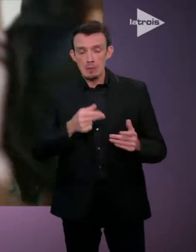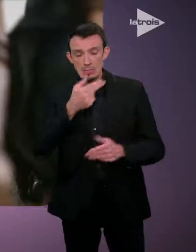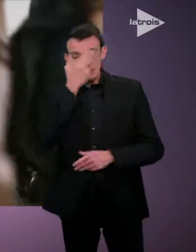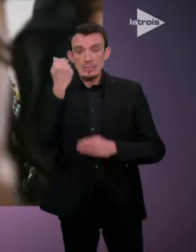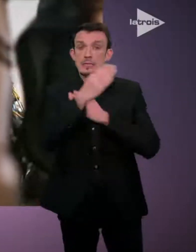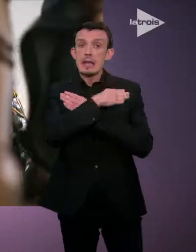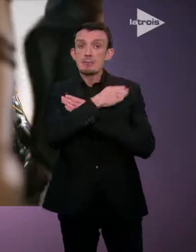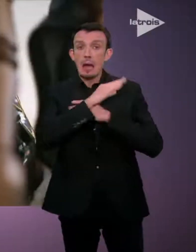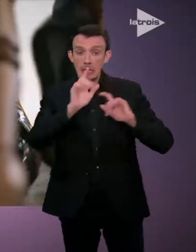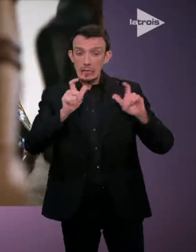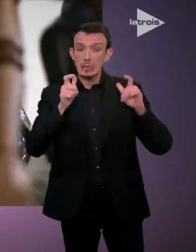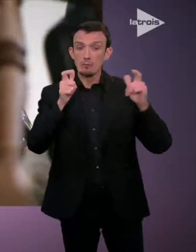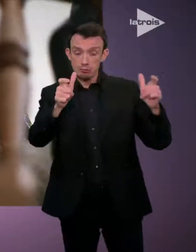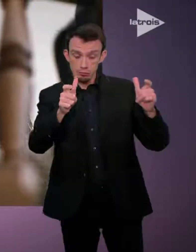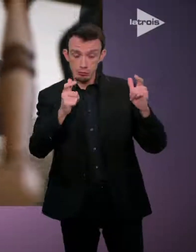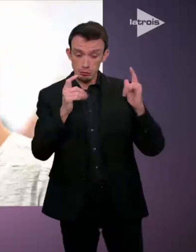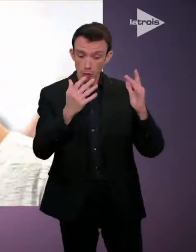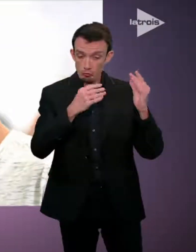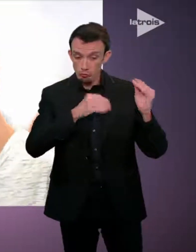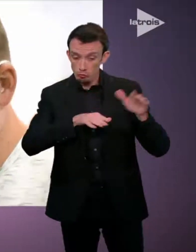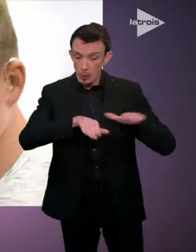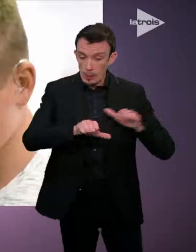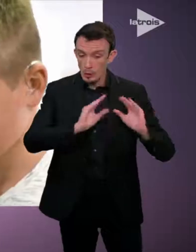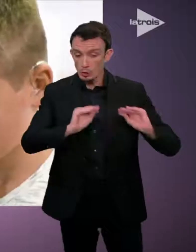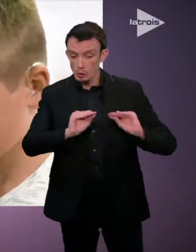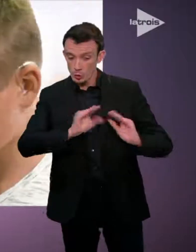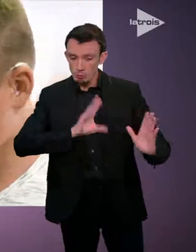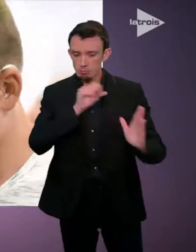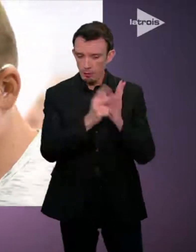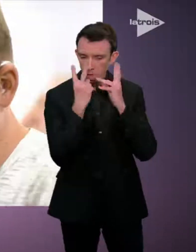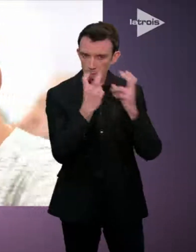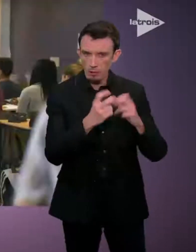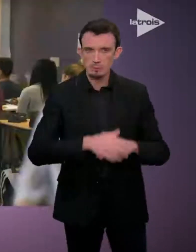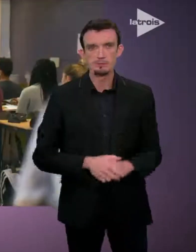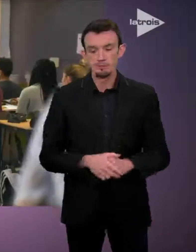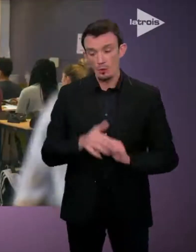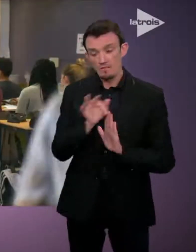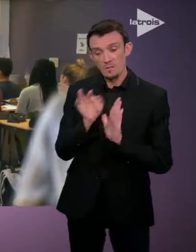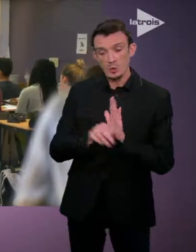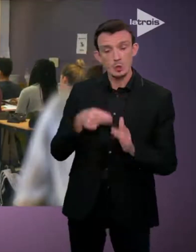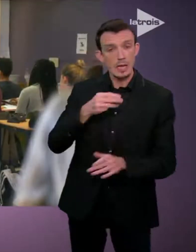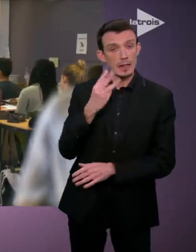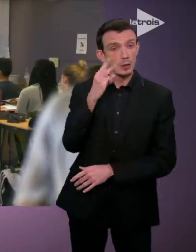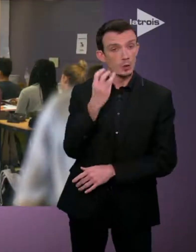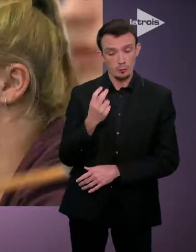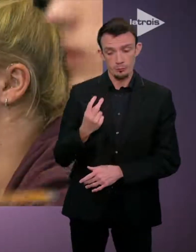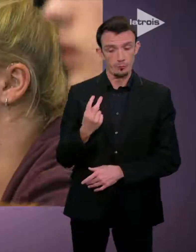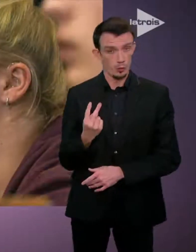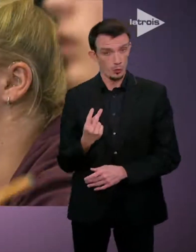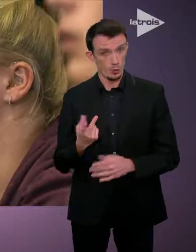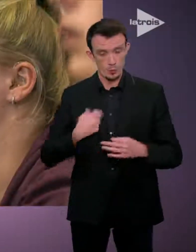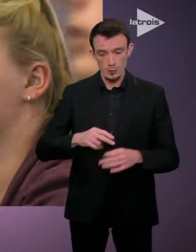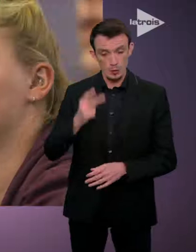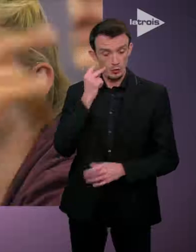ici à Sainte-Marie. On est vraiment enchanté. Vous avez la fonction et le cube 2. Donc là, on a que 8 et